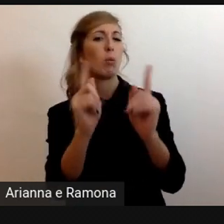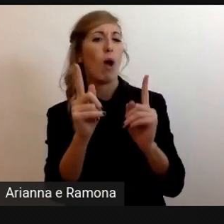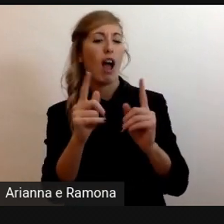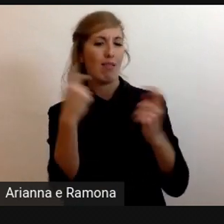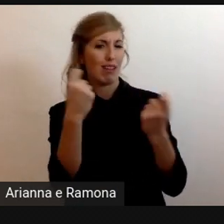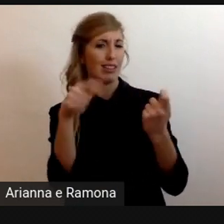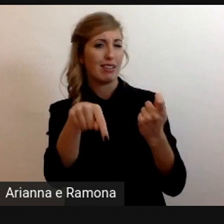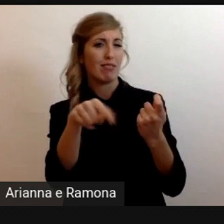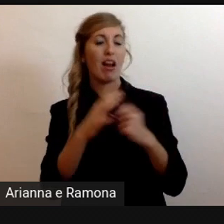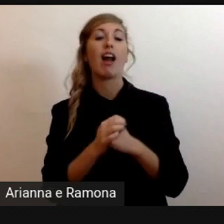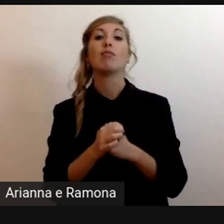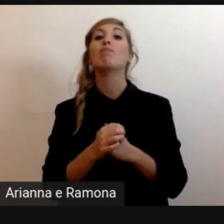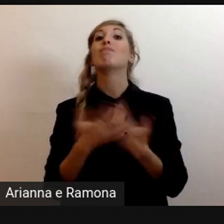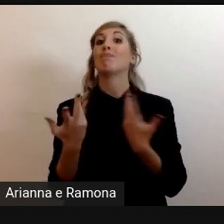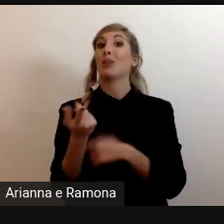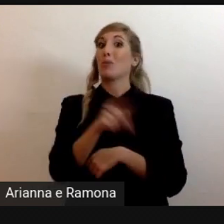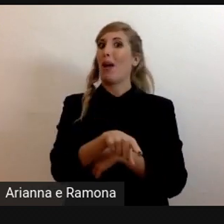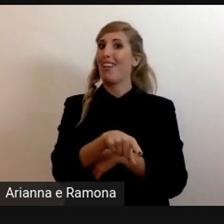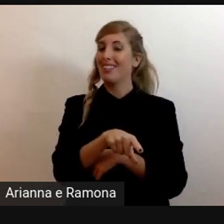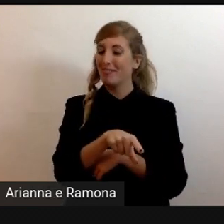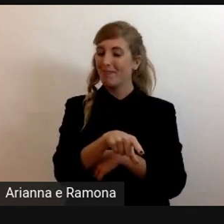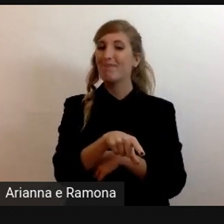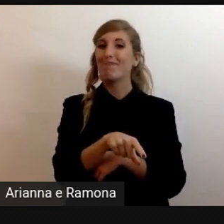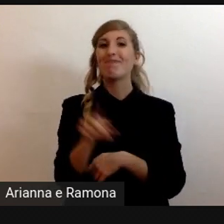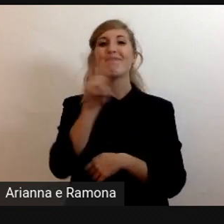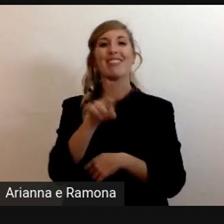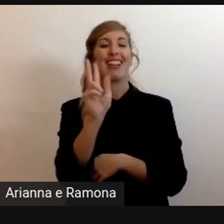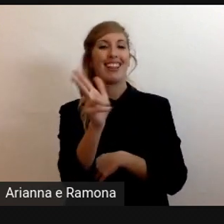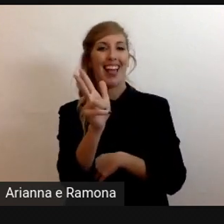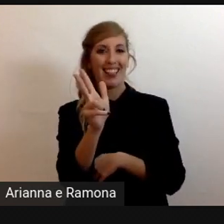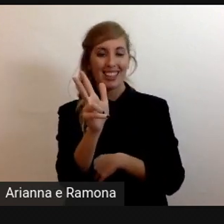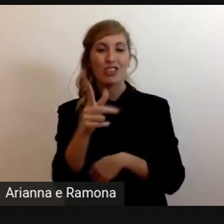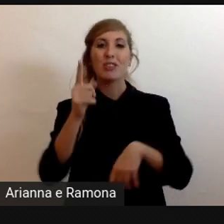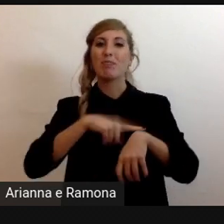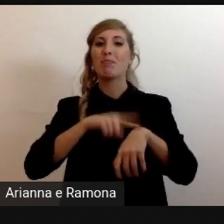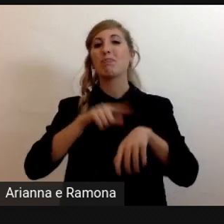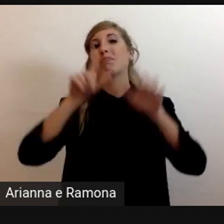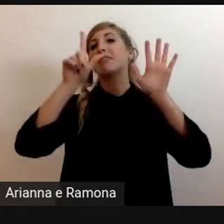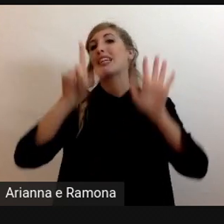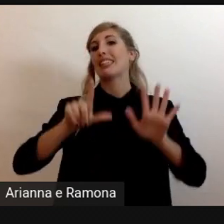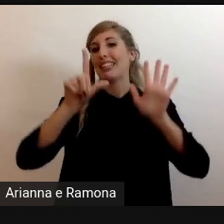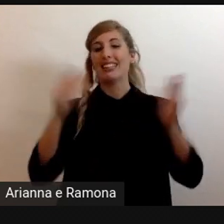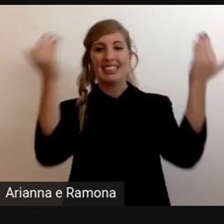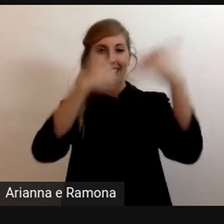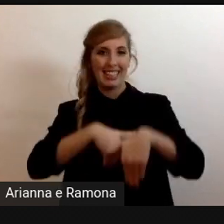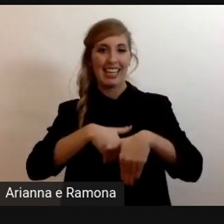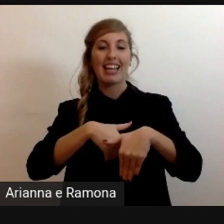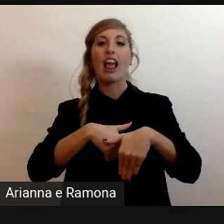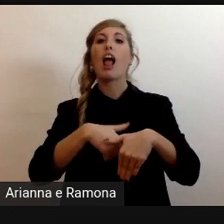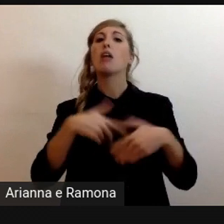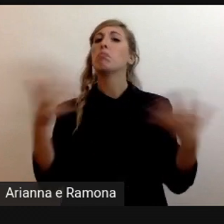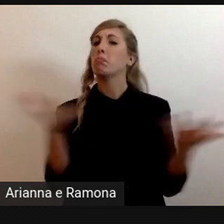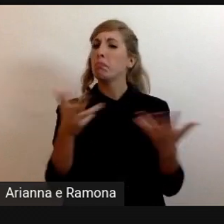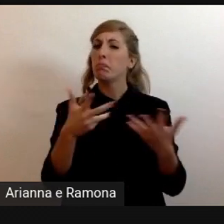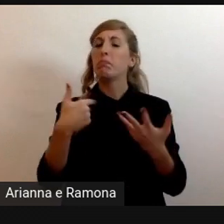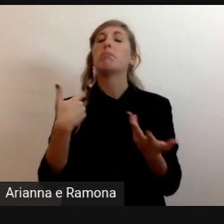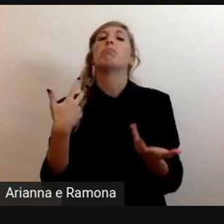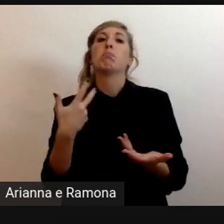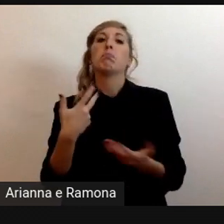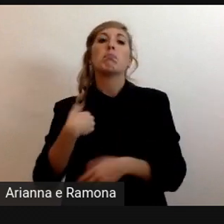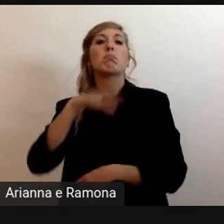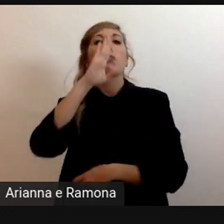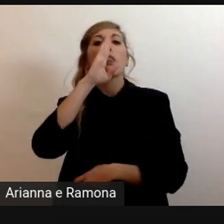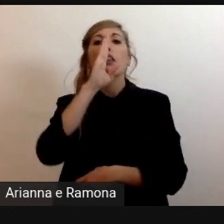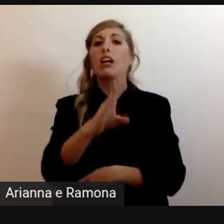assorbe c e domani venerdì 13 alle ore 7 di sera con una diretta proprio negli